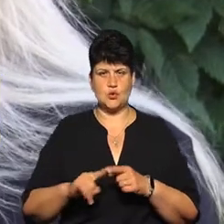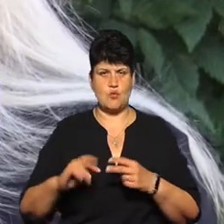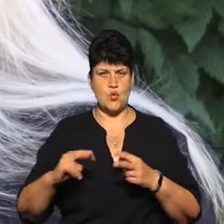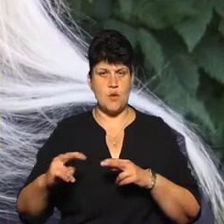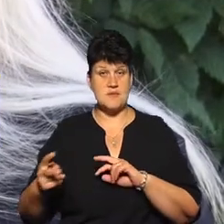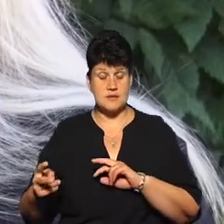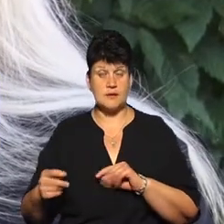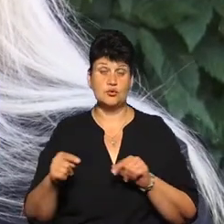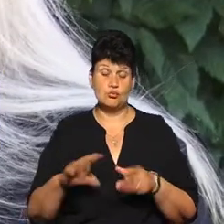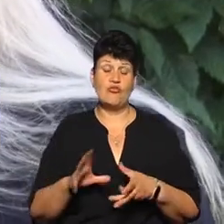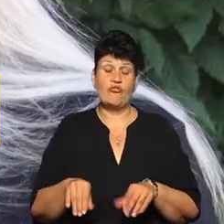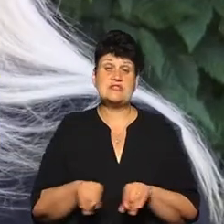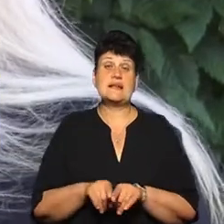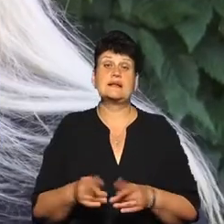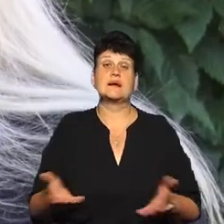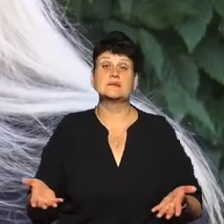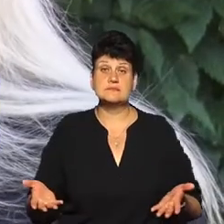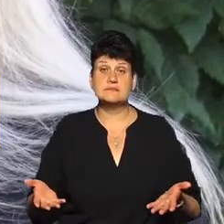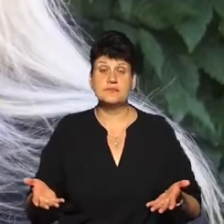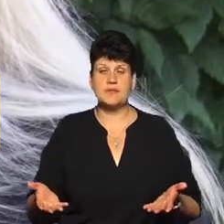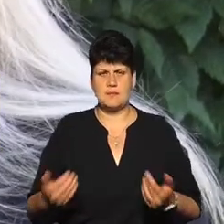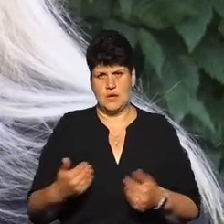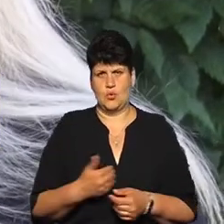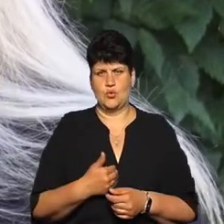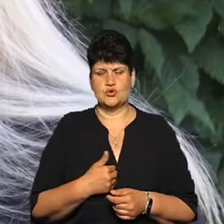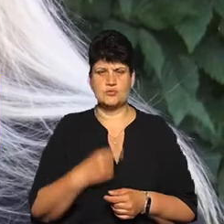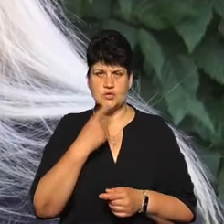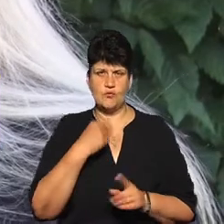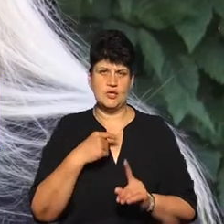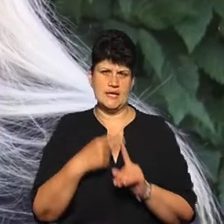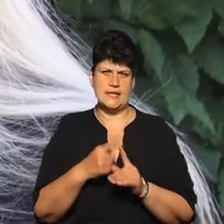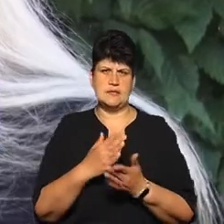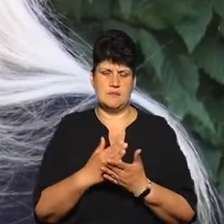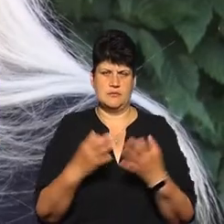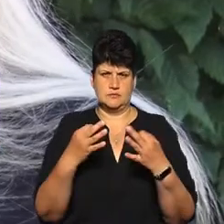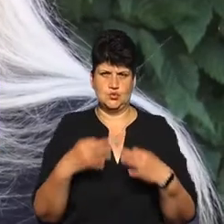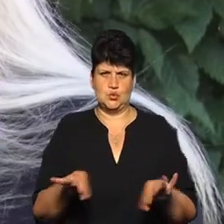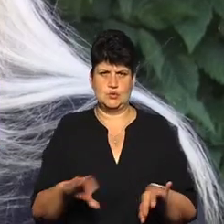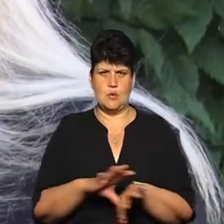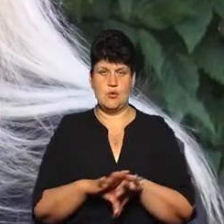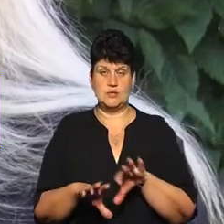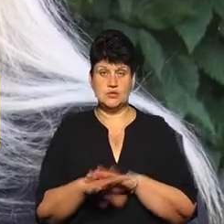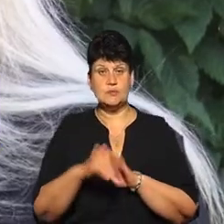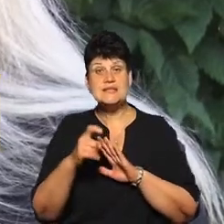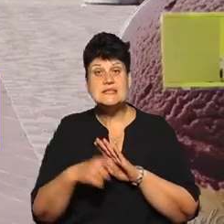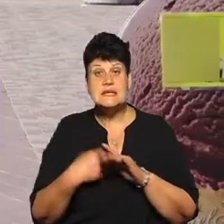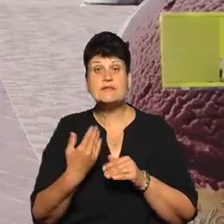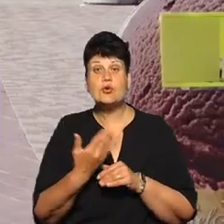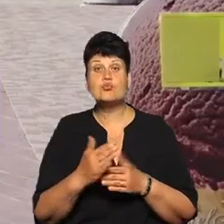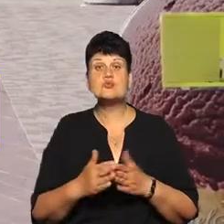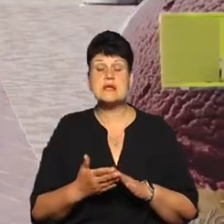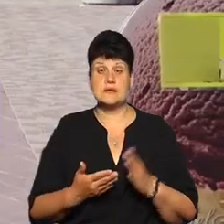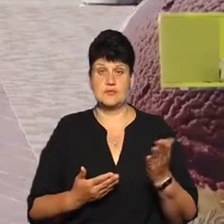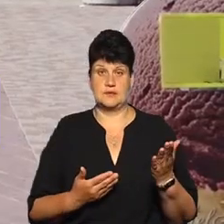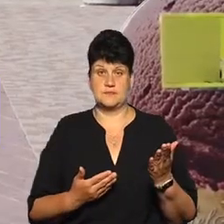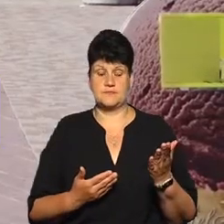і тому все так. Але ми хотіли хоча б, щоб Червоний Хрест мав доступ до полонених, щоб просто дізнатися, в якому вони стані. Окрім